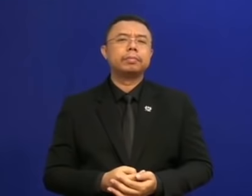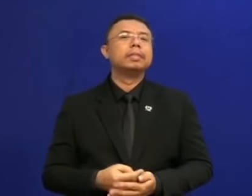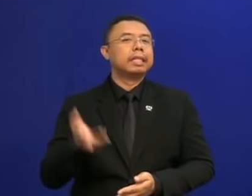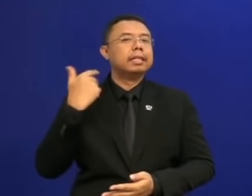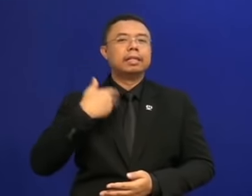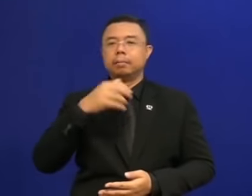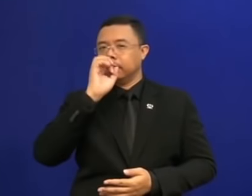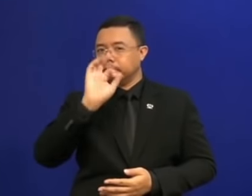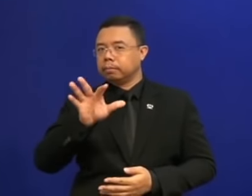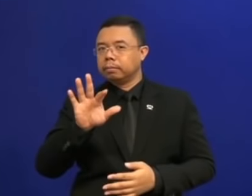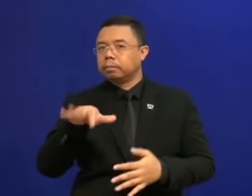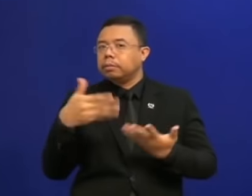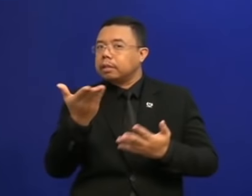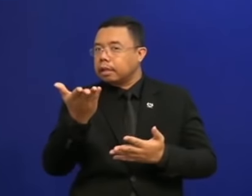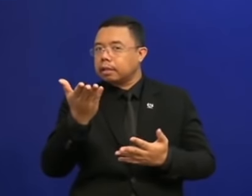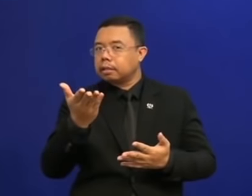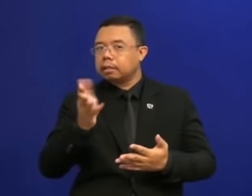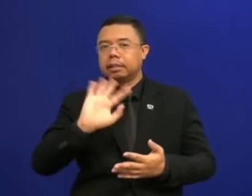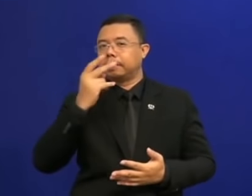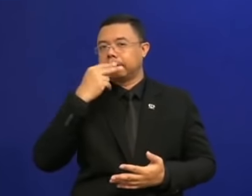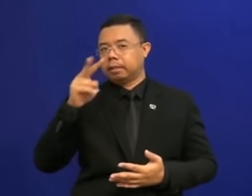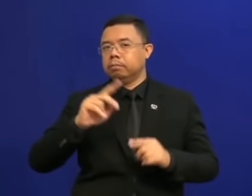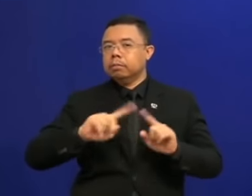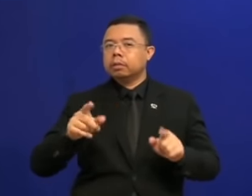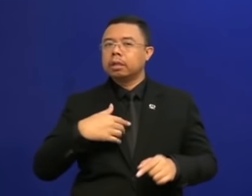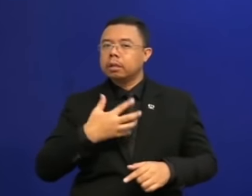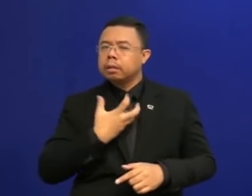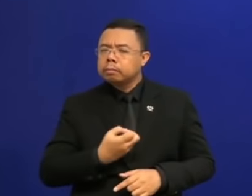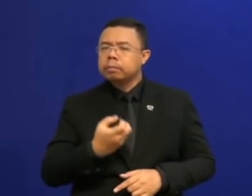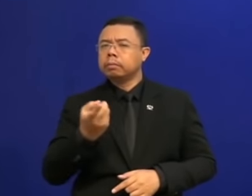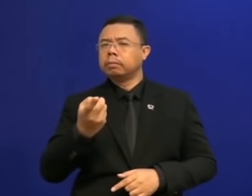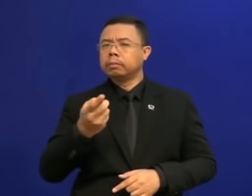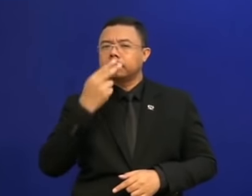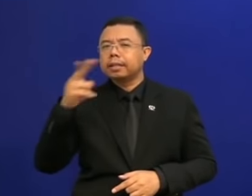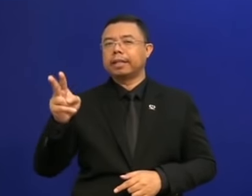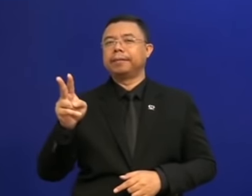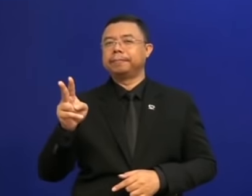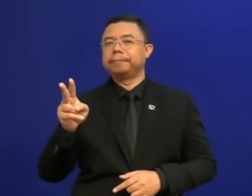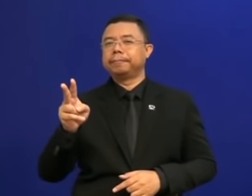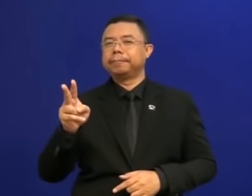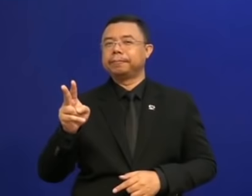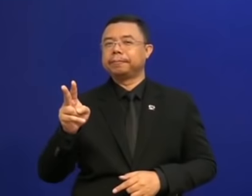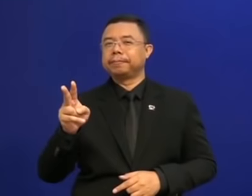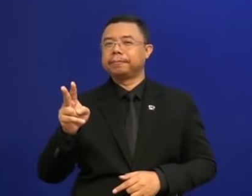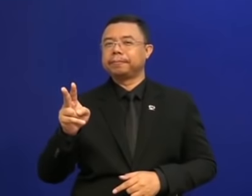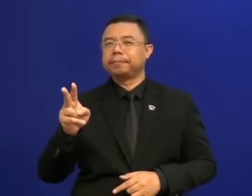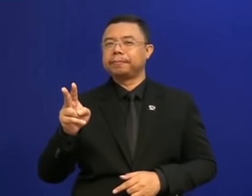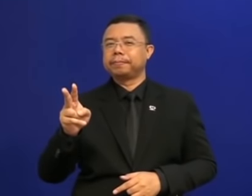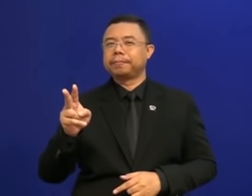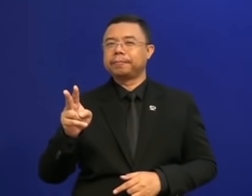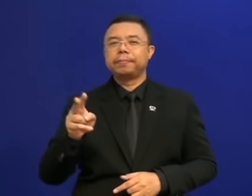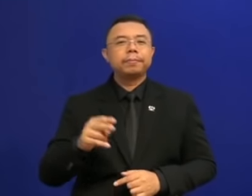Tadi saya katakan mungkin Anda tidak percaya, tapi saya harap Anda percaya.